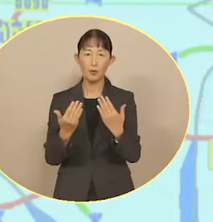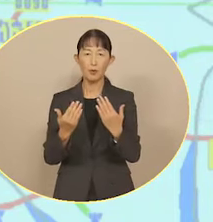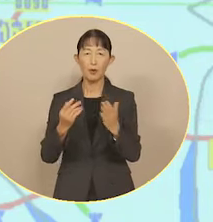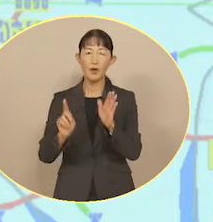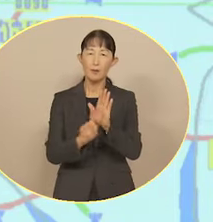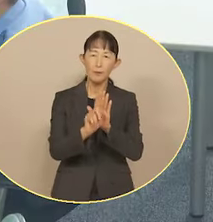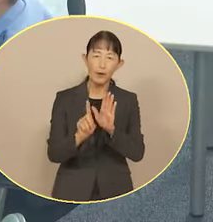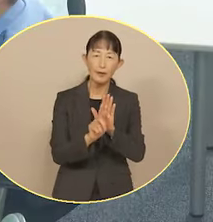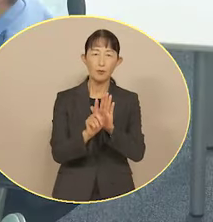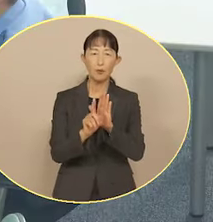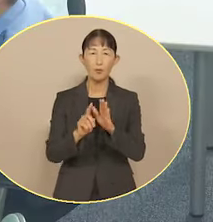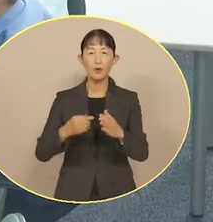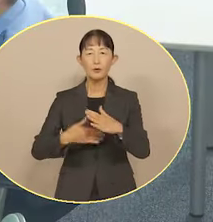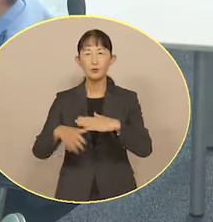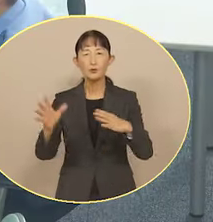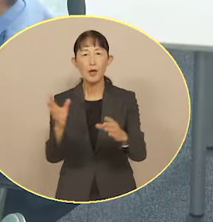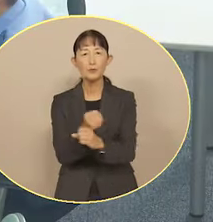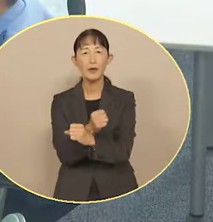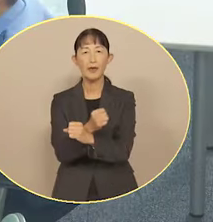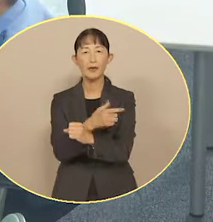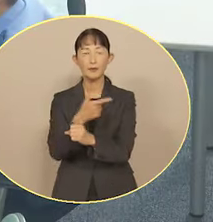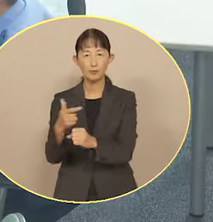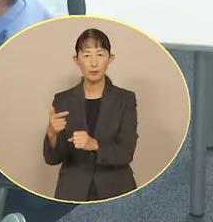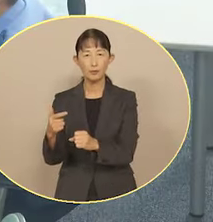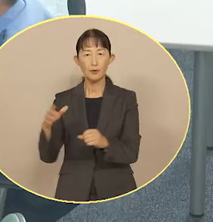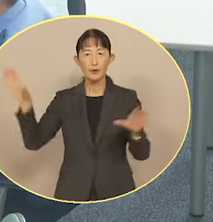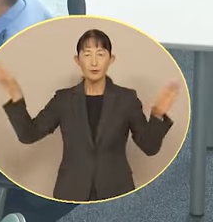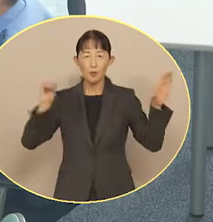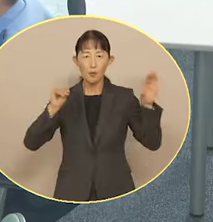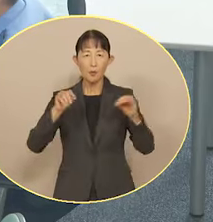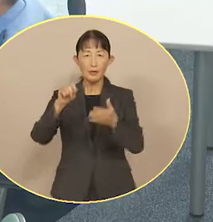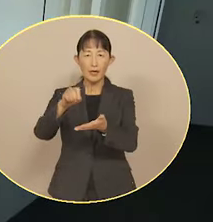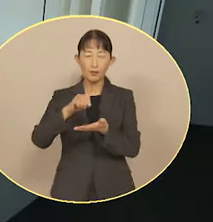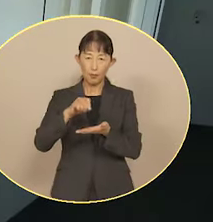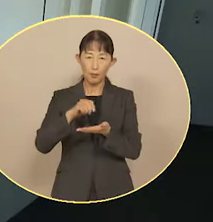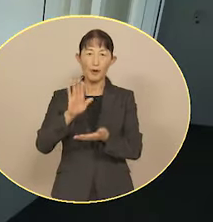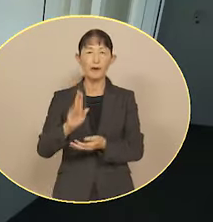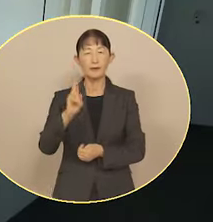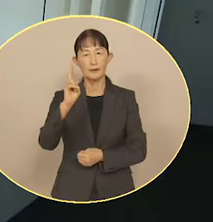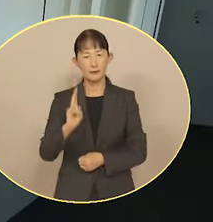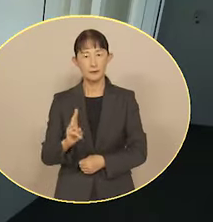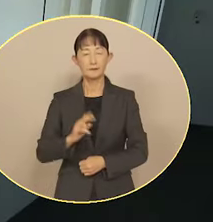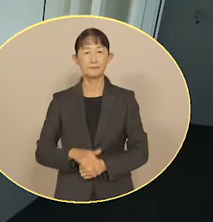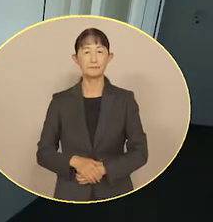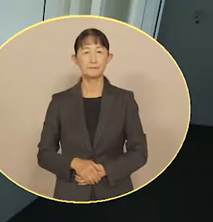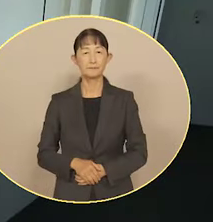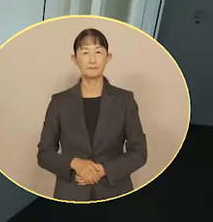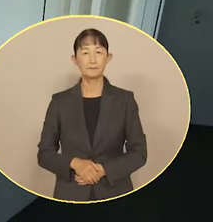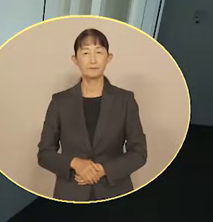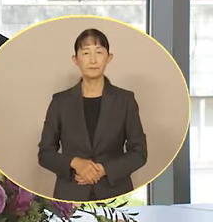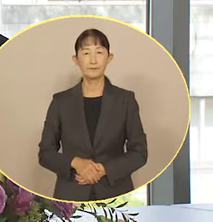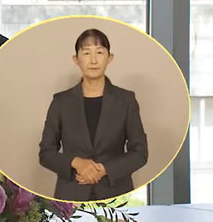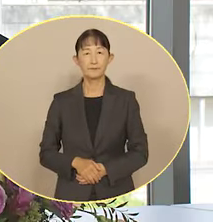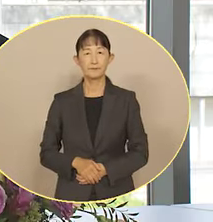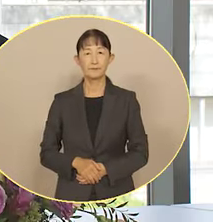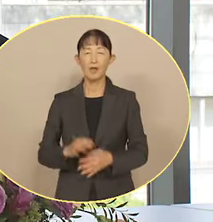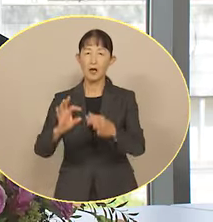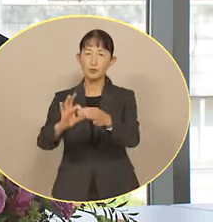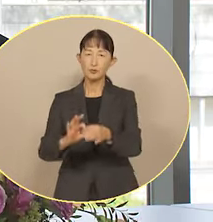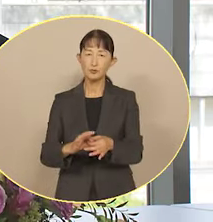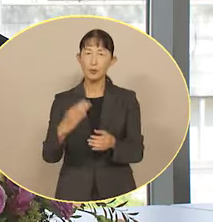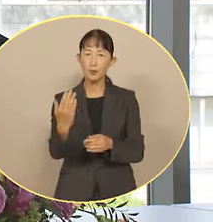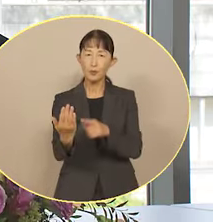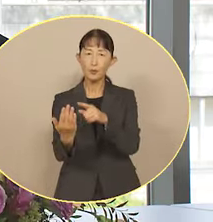迷子行方不明といったま手配関係などの情報提供がなされたようですであの通報者